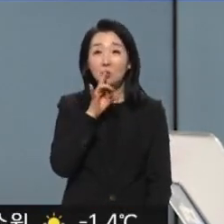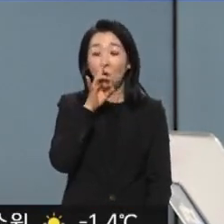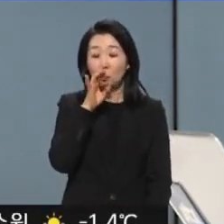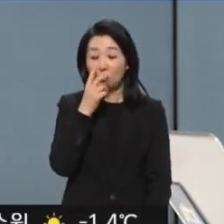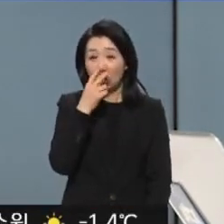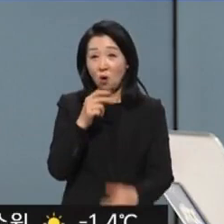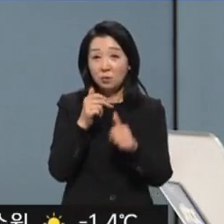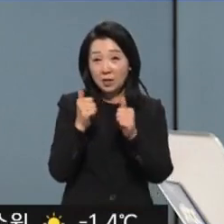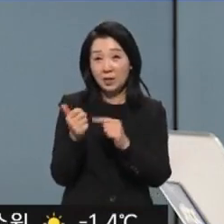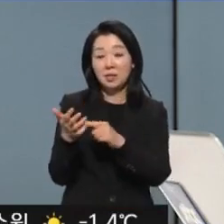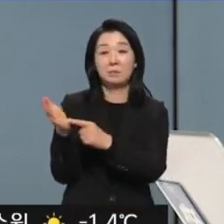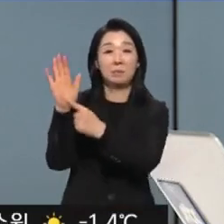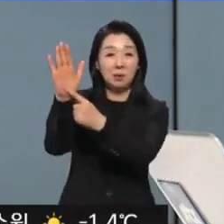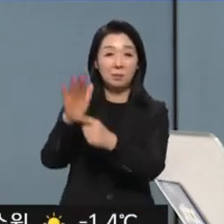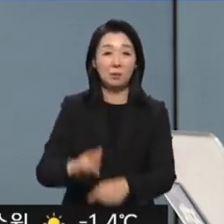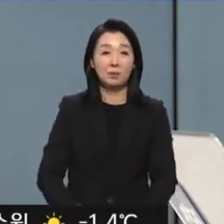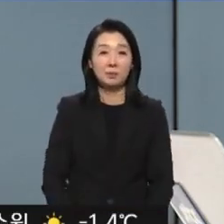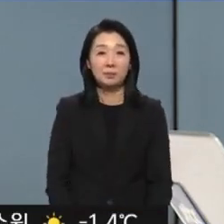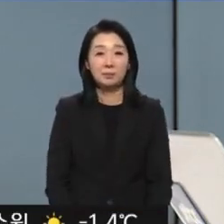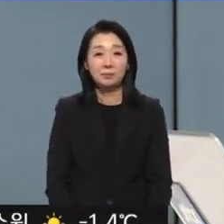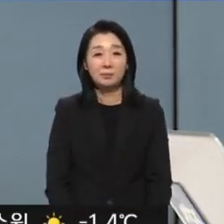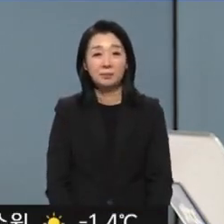좀 앞에서 좀 얘기를 하고 가면요.